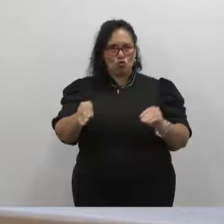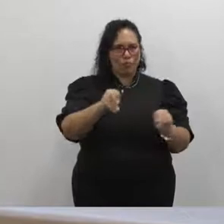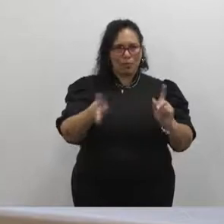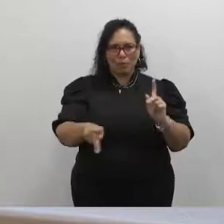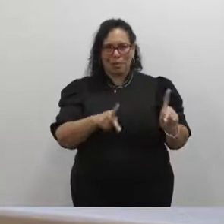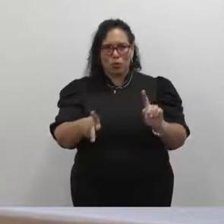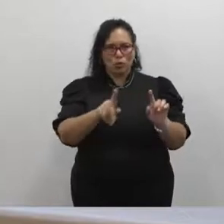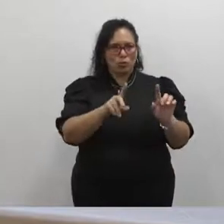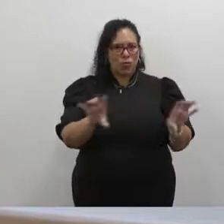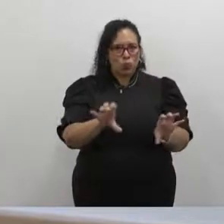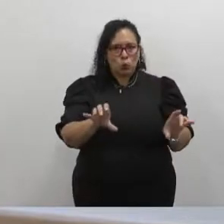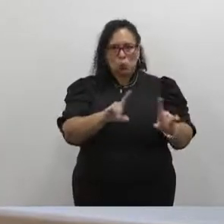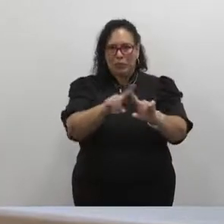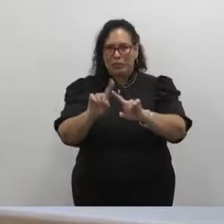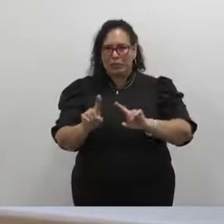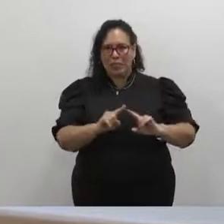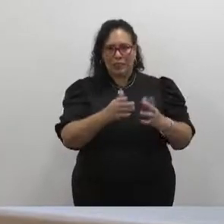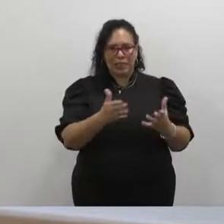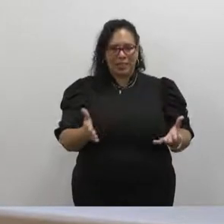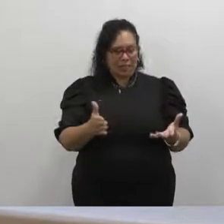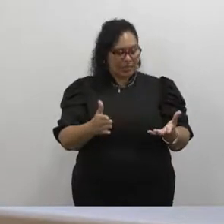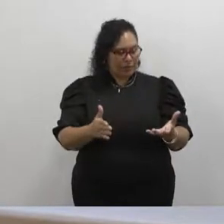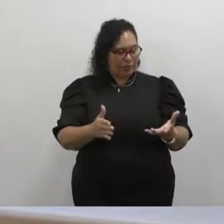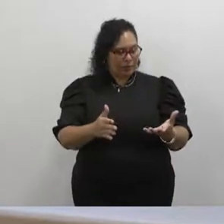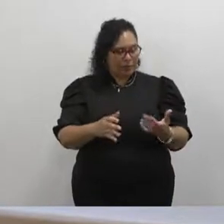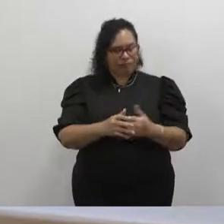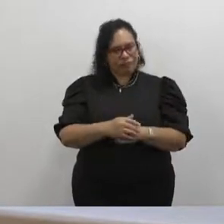rơ mà nứ rơ